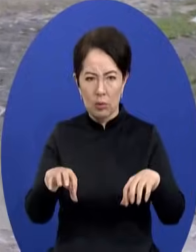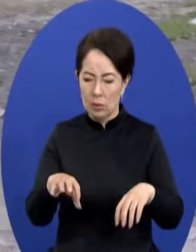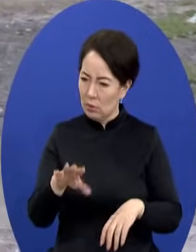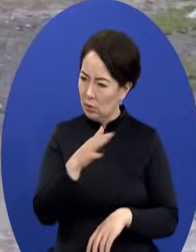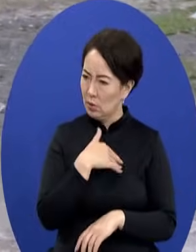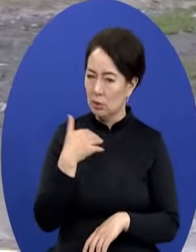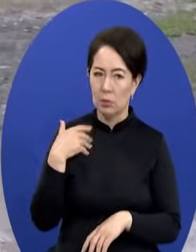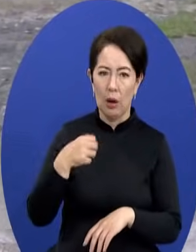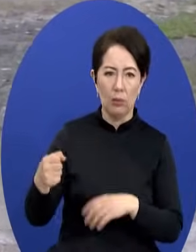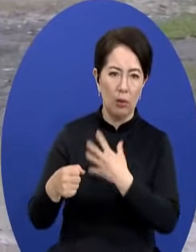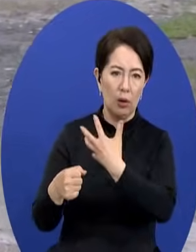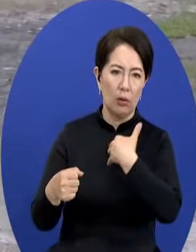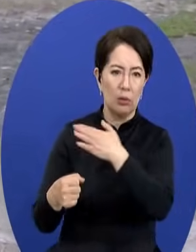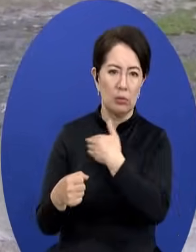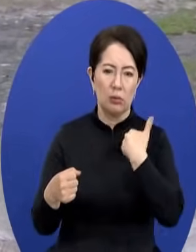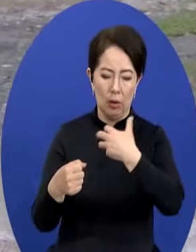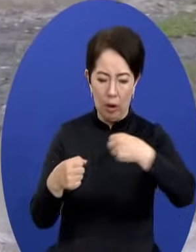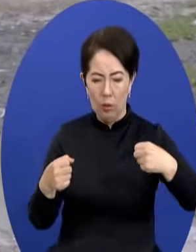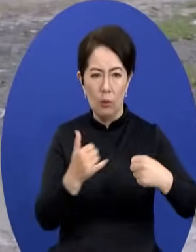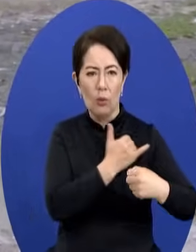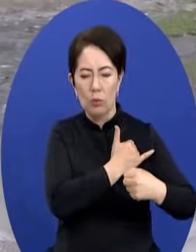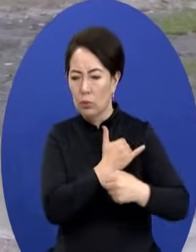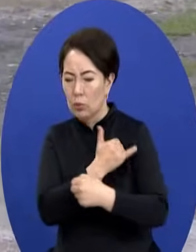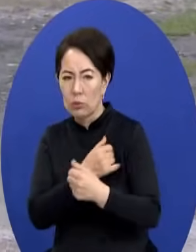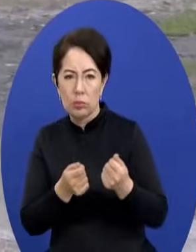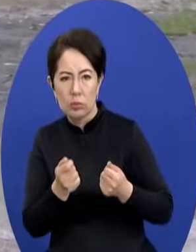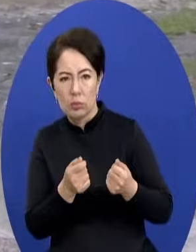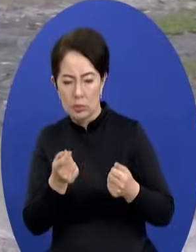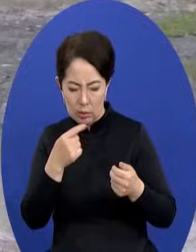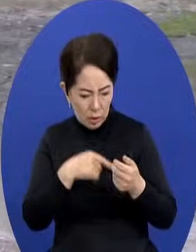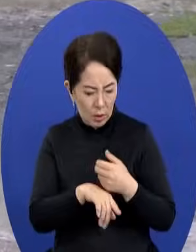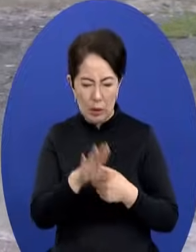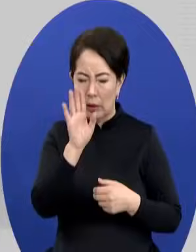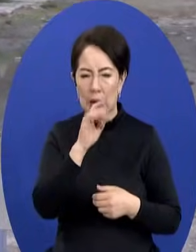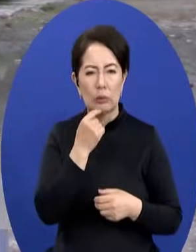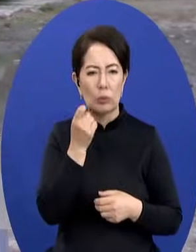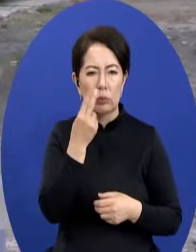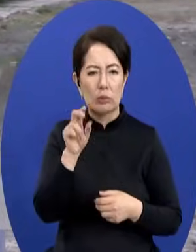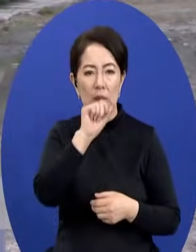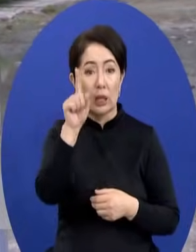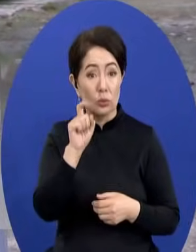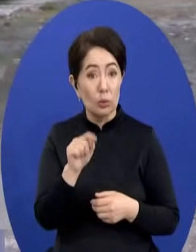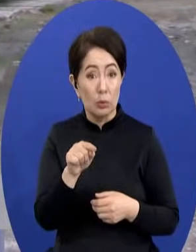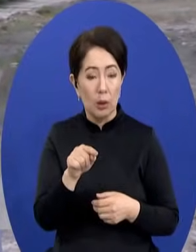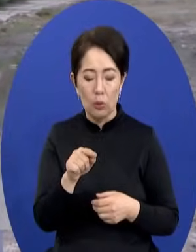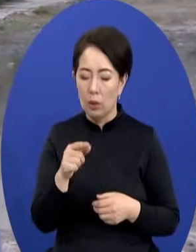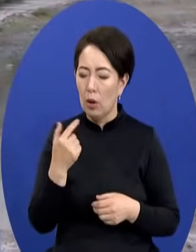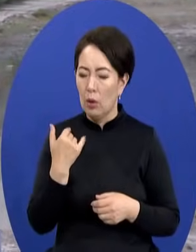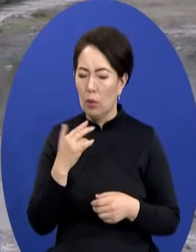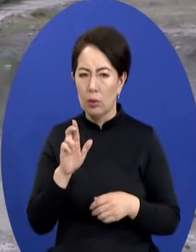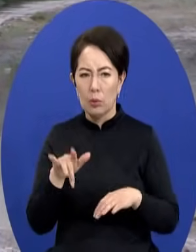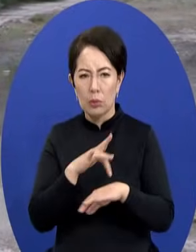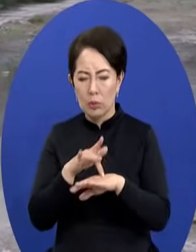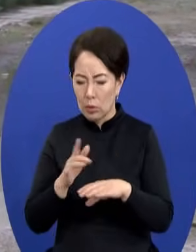эзэмших, хувааж салгаж удирдах гэдэг бол өөрөө цаанаасаа маш их хүнд асуудал. Хот ухаан одоо яаж оролцох вэ тэр